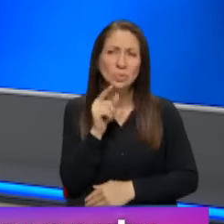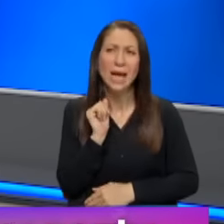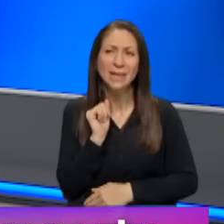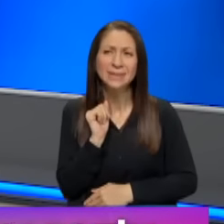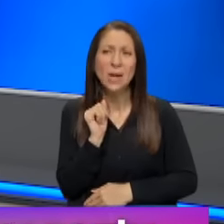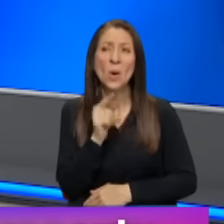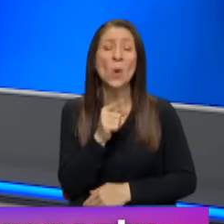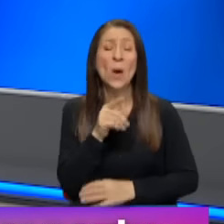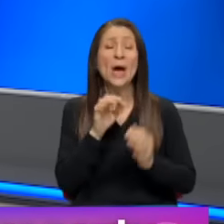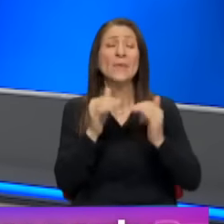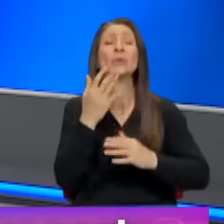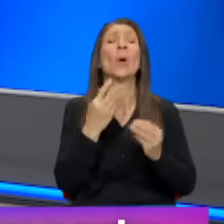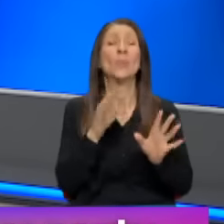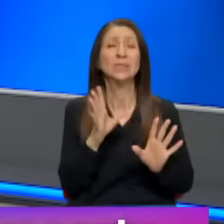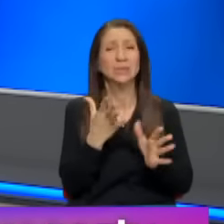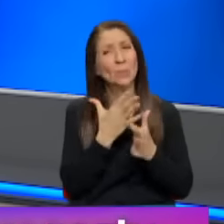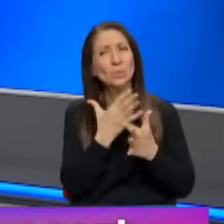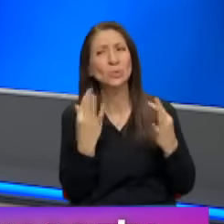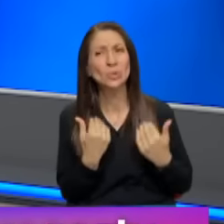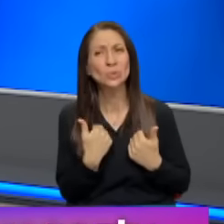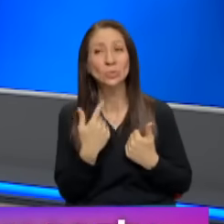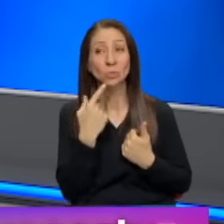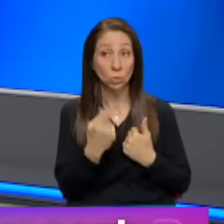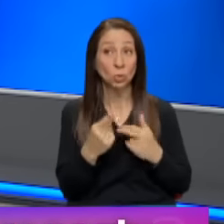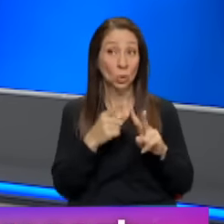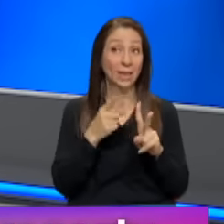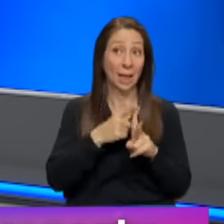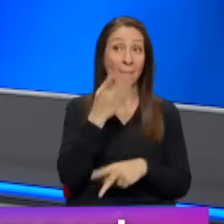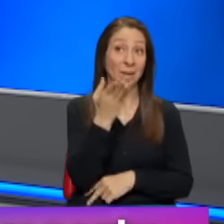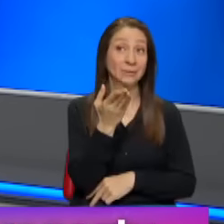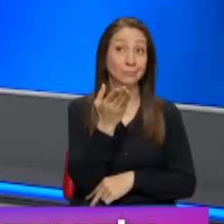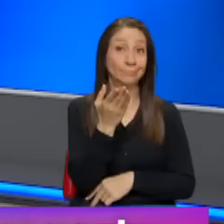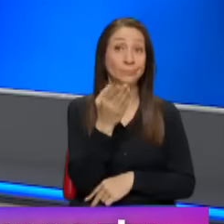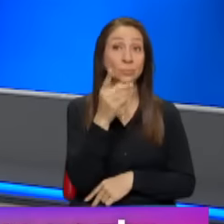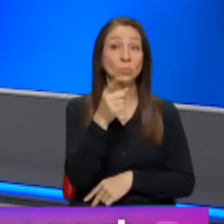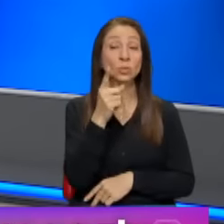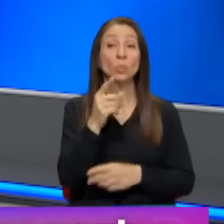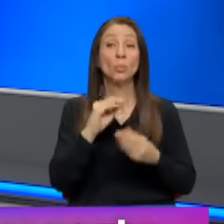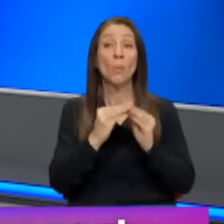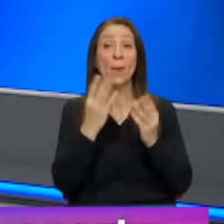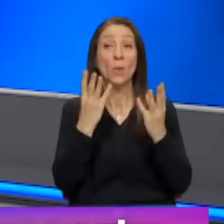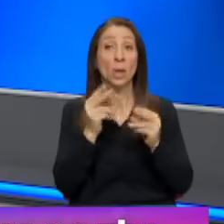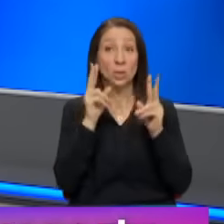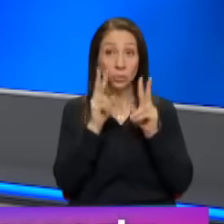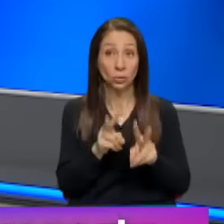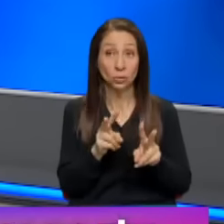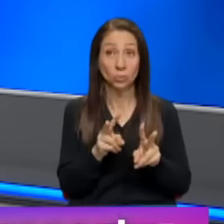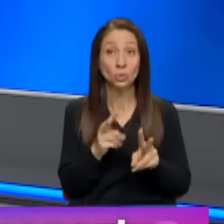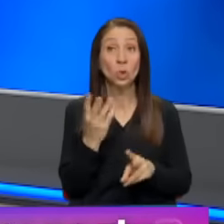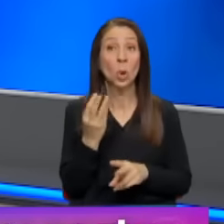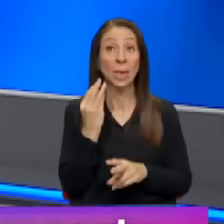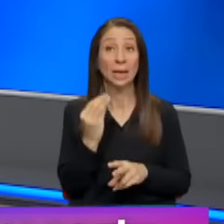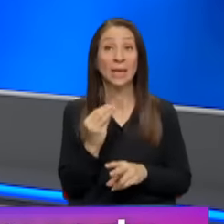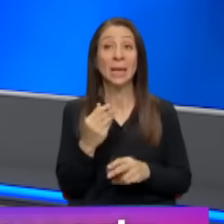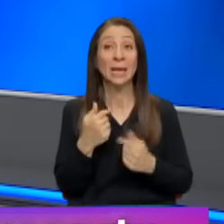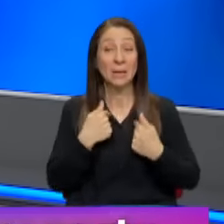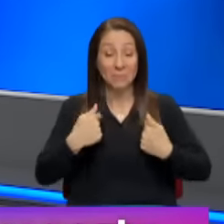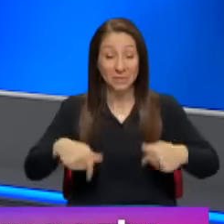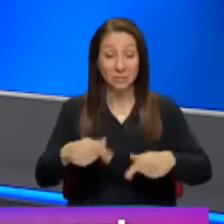O da olmasa aslında mutluyuz diyordu Nurettin Nebati. Bunu sorun olarak görüyoruz. Çok iyi.